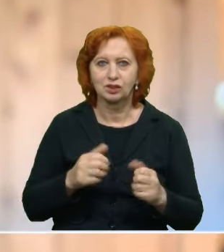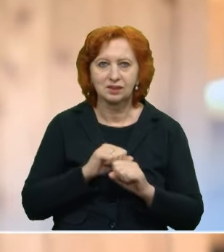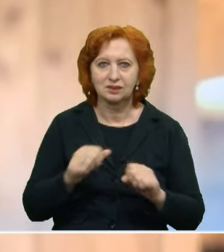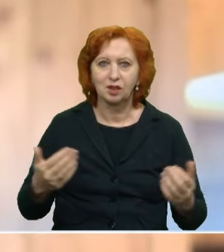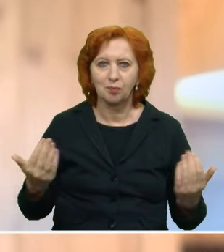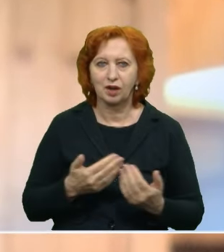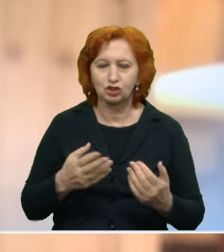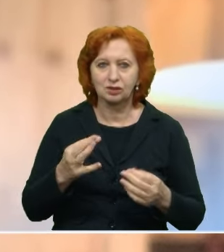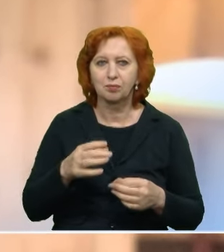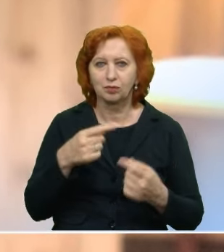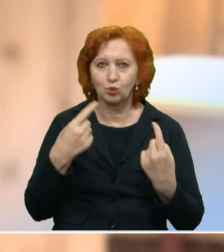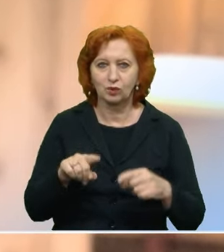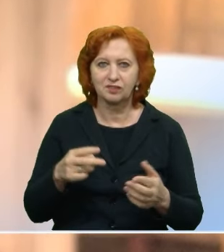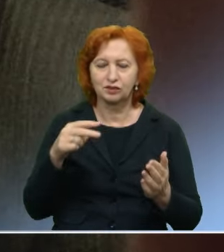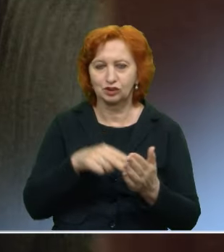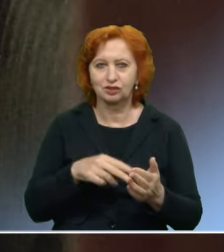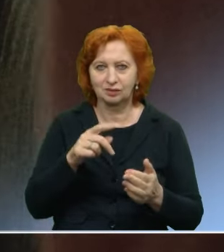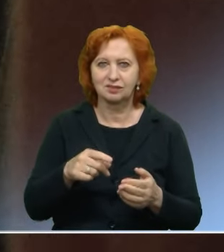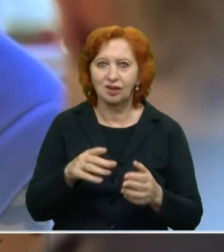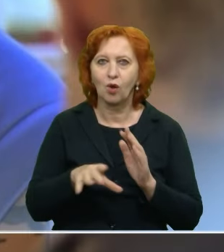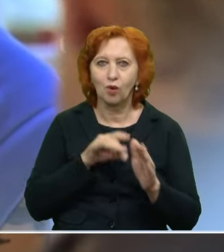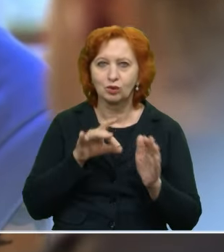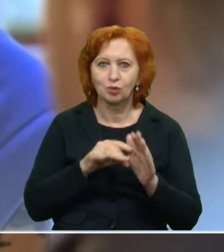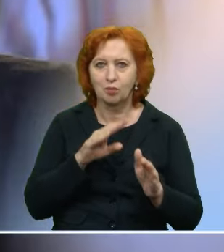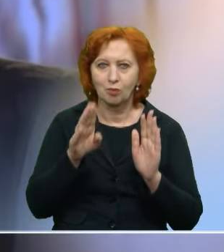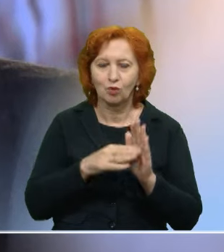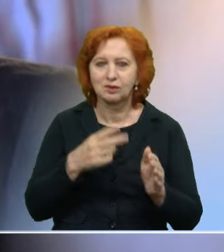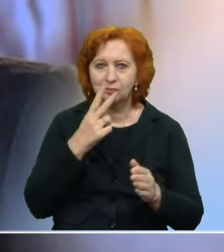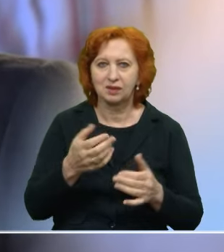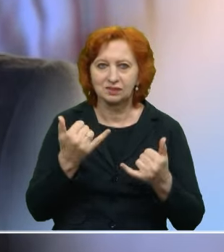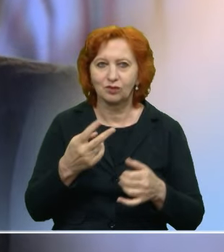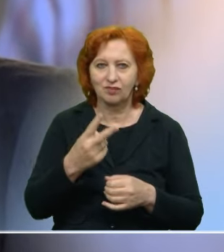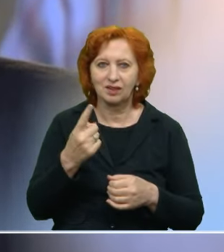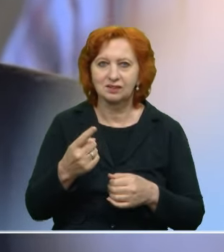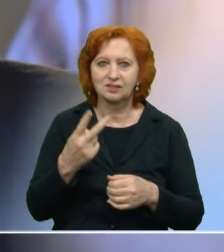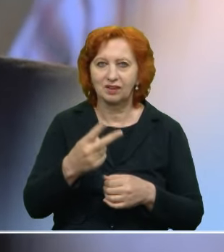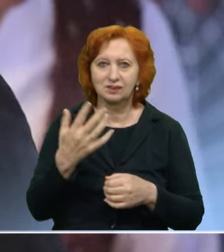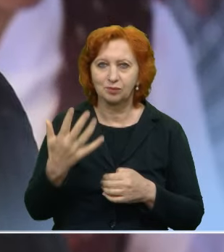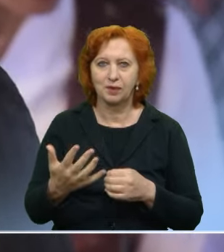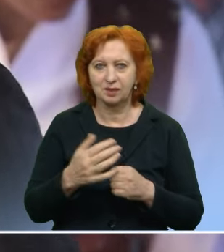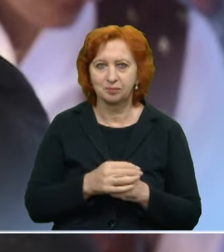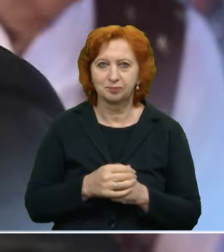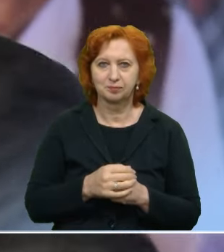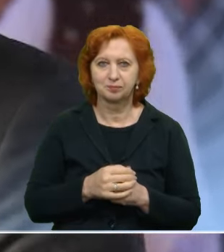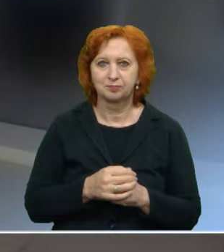став другим человеком. Остросюжетный сериал «Под прикрытием» смотрите сегодня в 21:25.